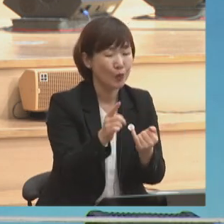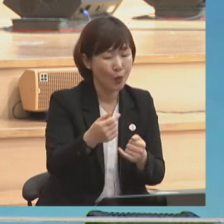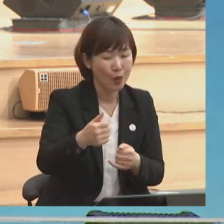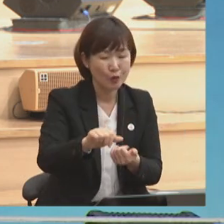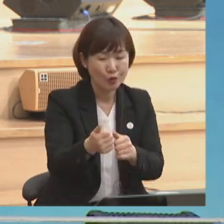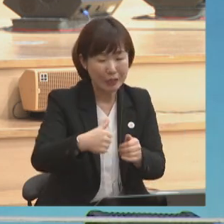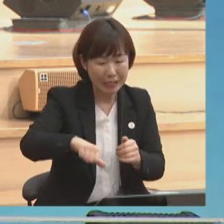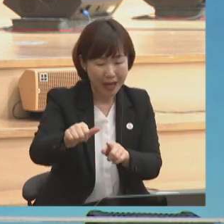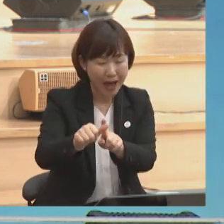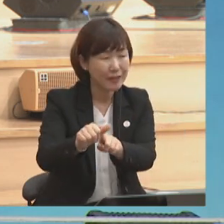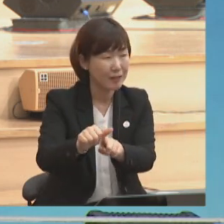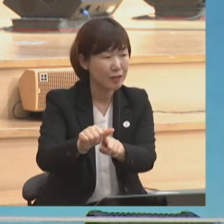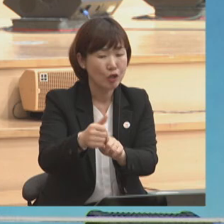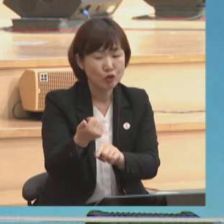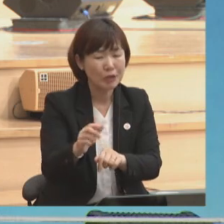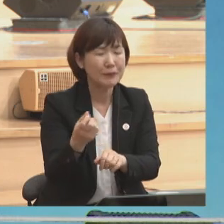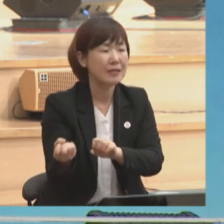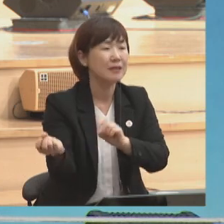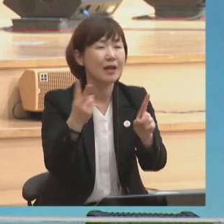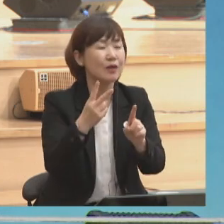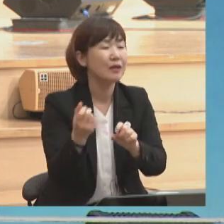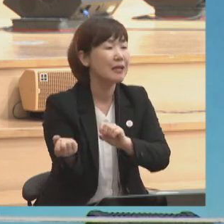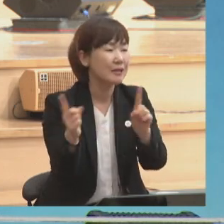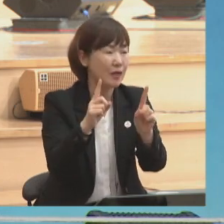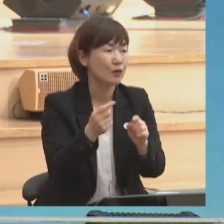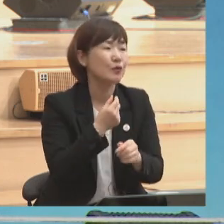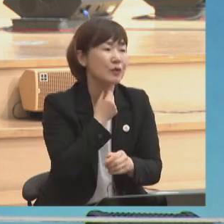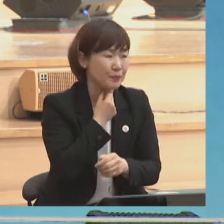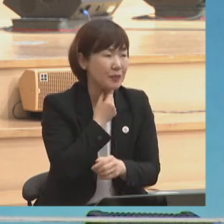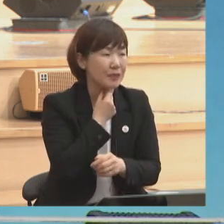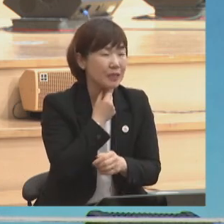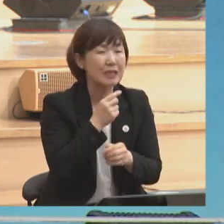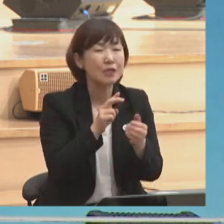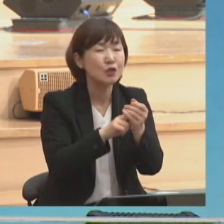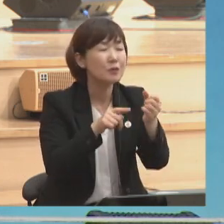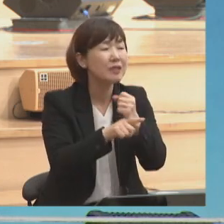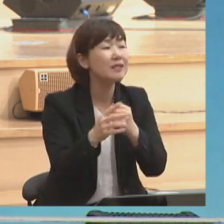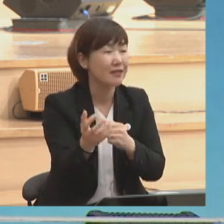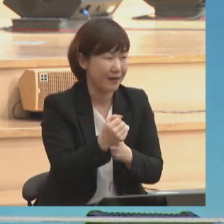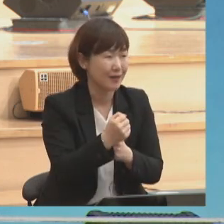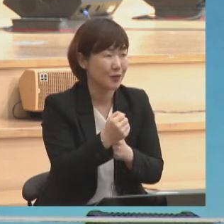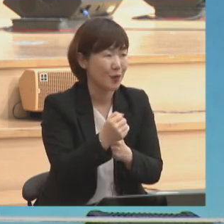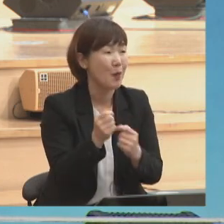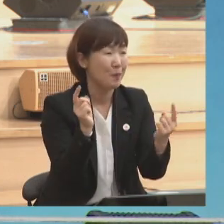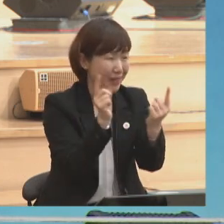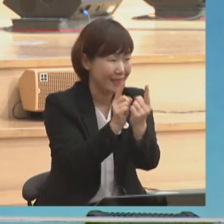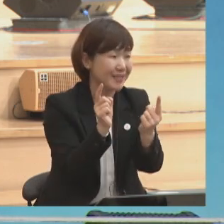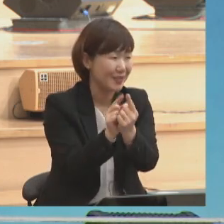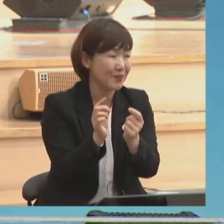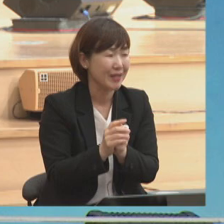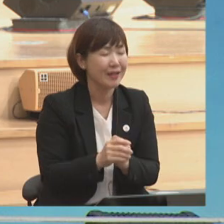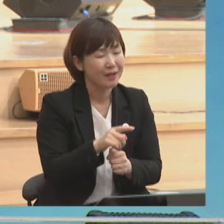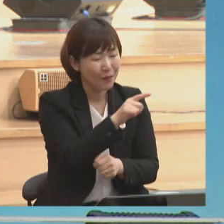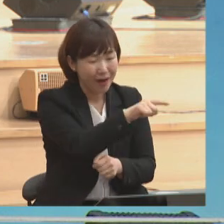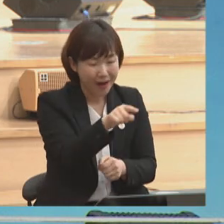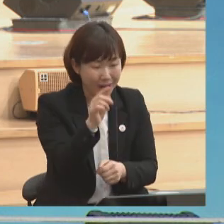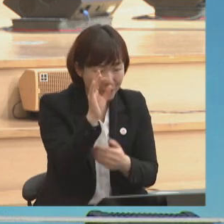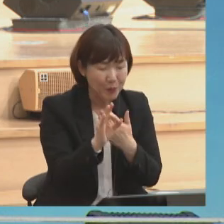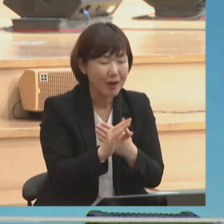가지고, 하여튼 예수님은요 의도를 가지고 연도를 찾아내는 데는 진짜